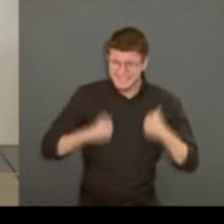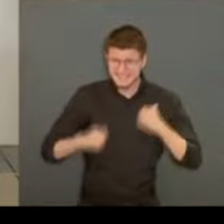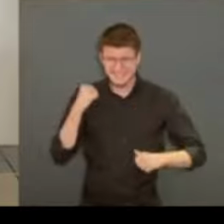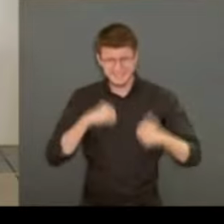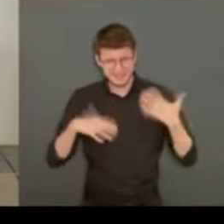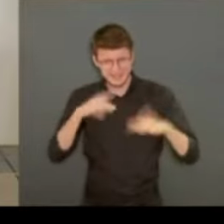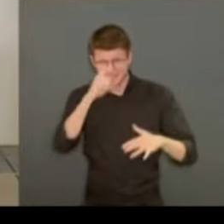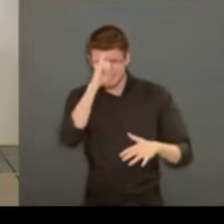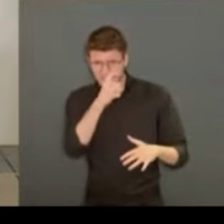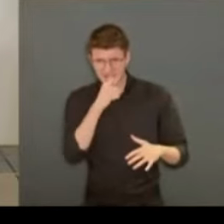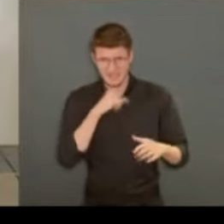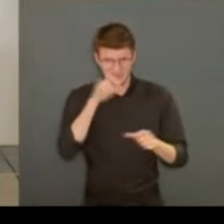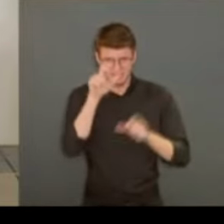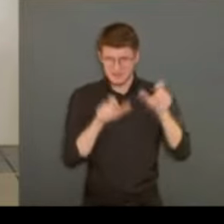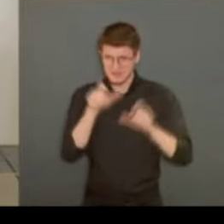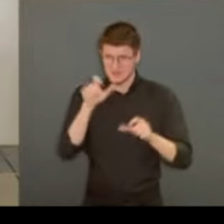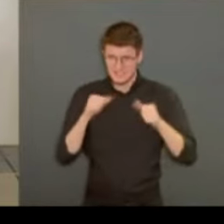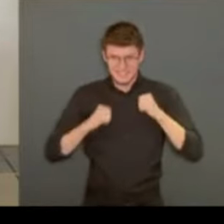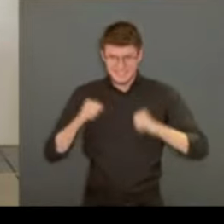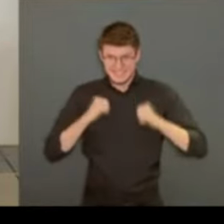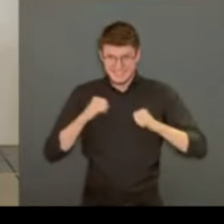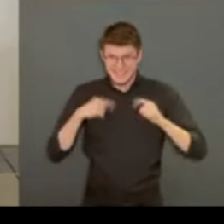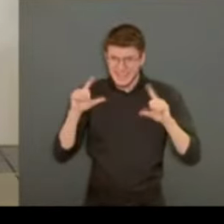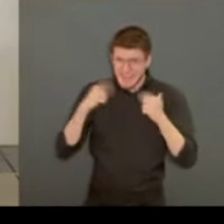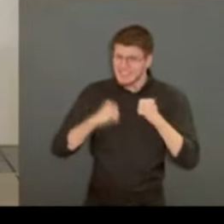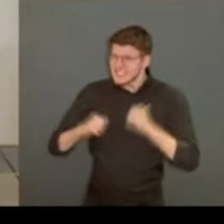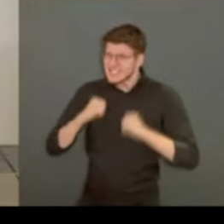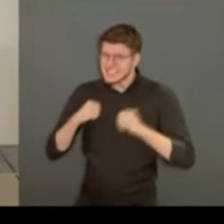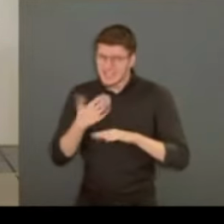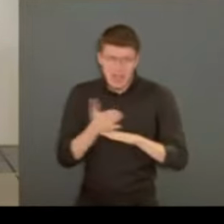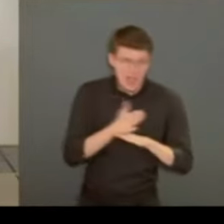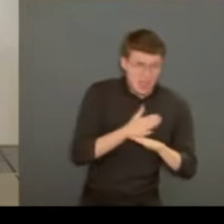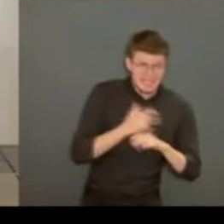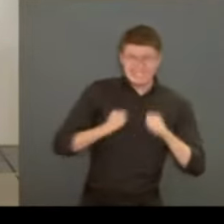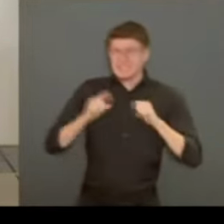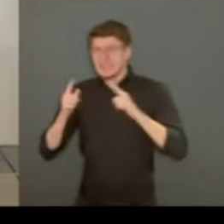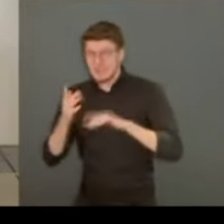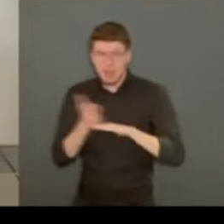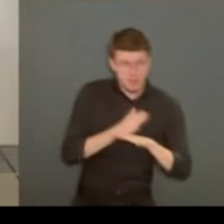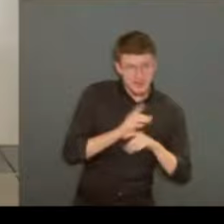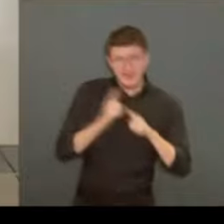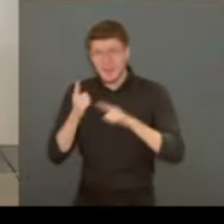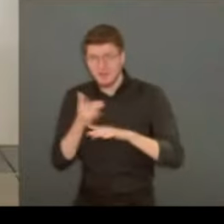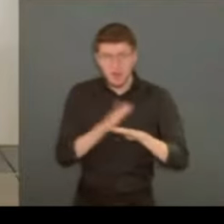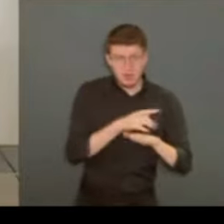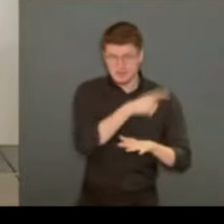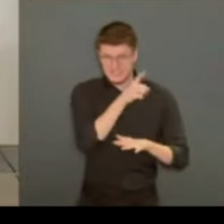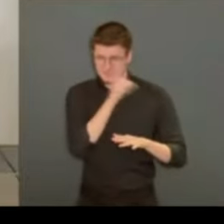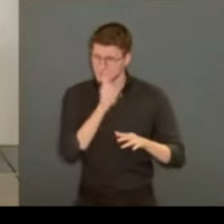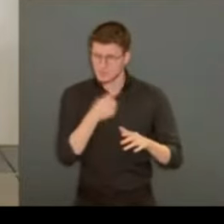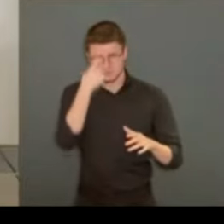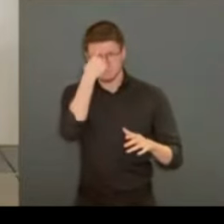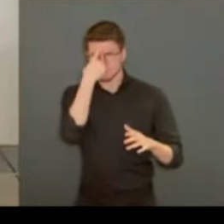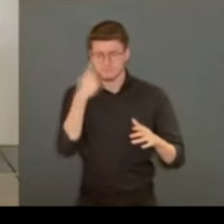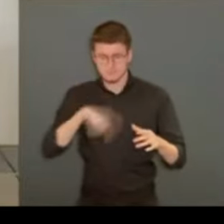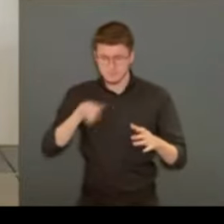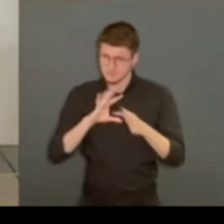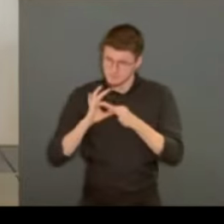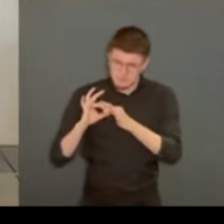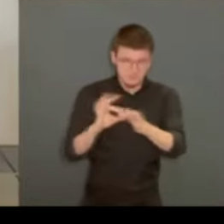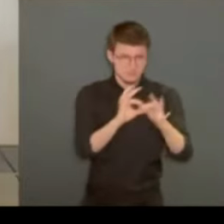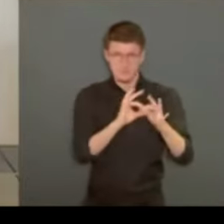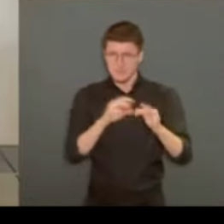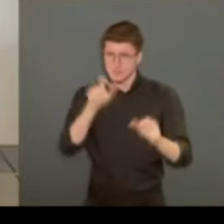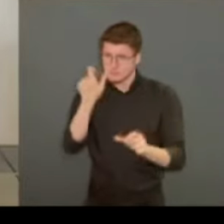vandaag vechten op leven of dood. Maar ook een moment van solidariteit met mensen die het vandaag